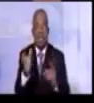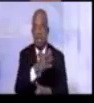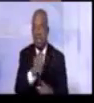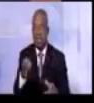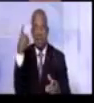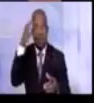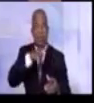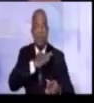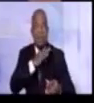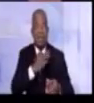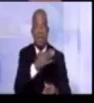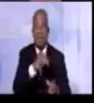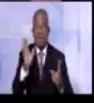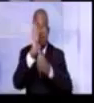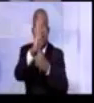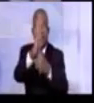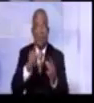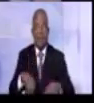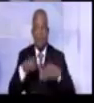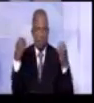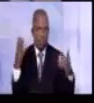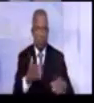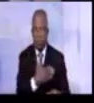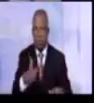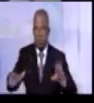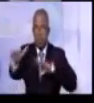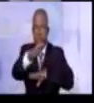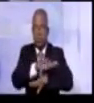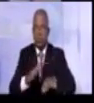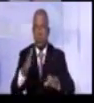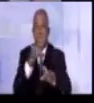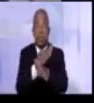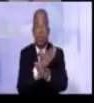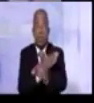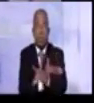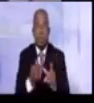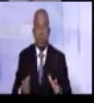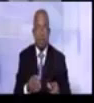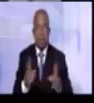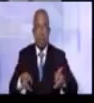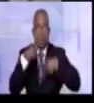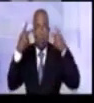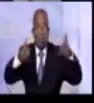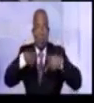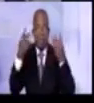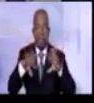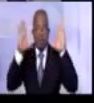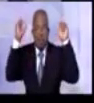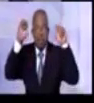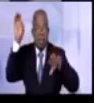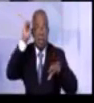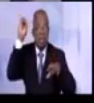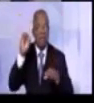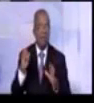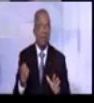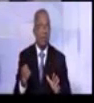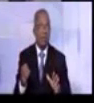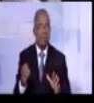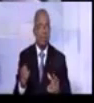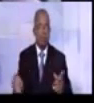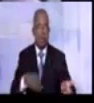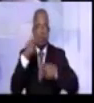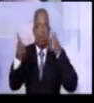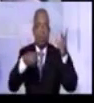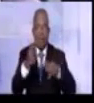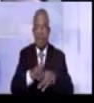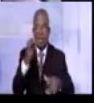délégation ivoirienne de présenter les acquis en termes de développement réalisés sous le mandat du président Alassane Ouattara. Il s'agit, selon le gouverneur du district autonome d'Abidjan, des